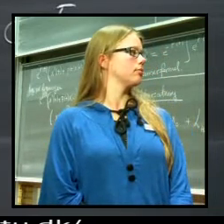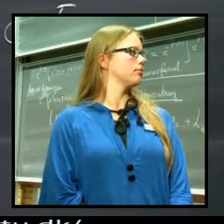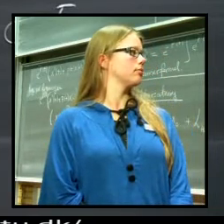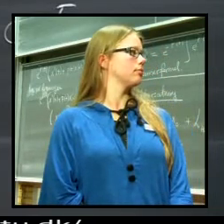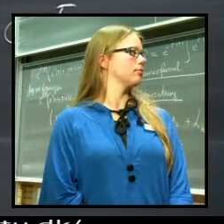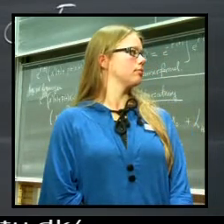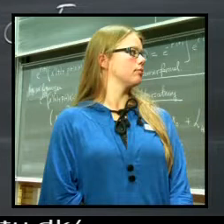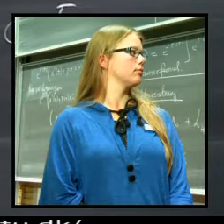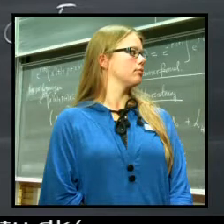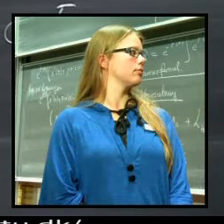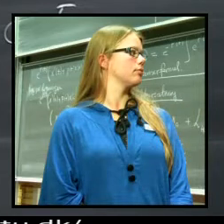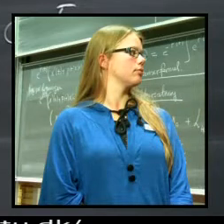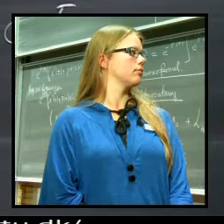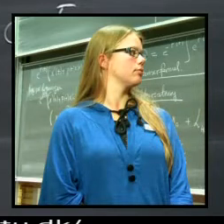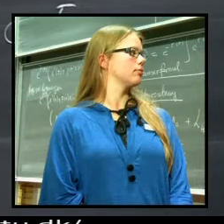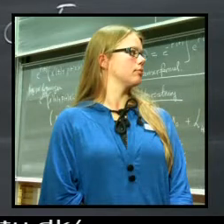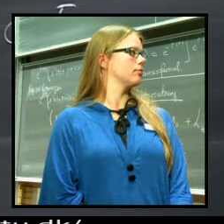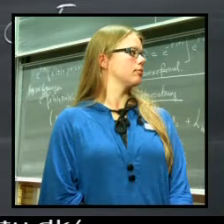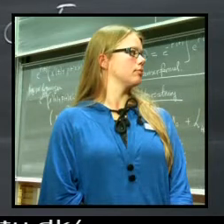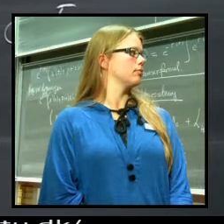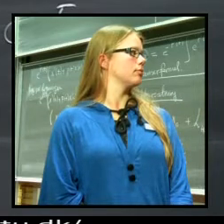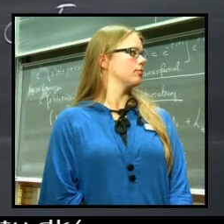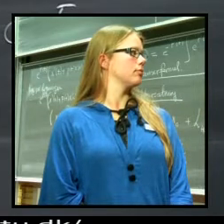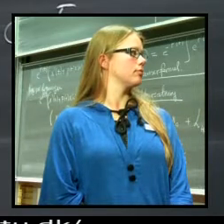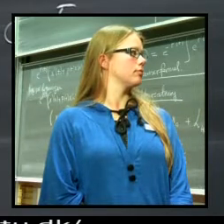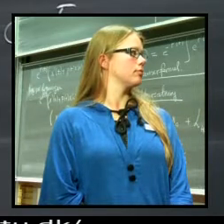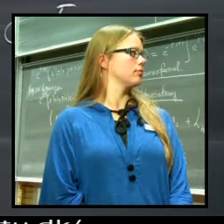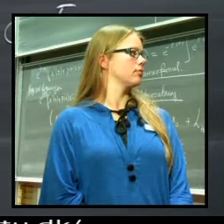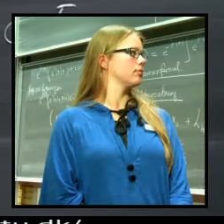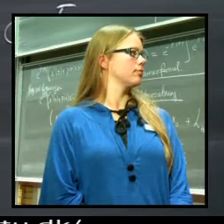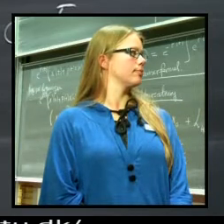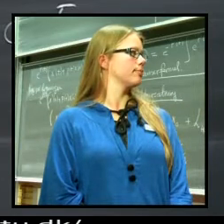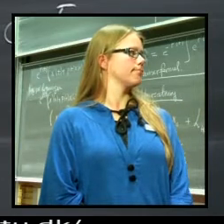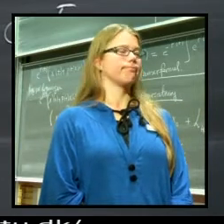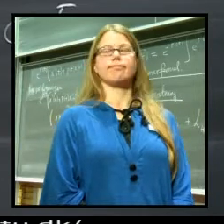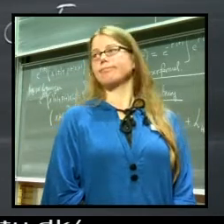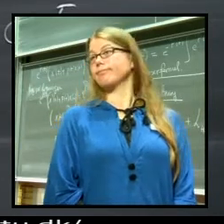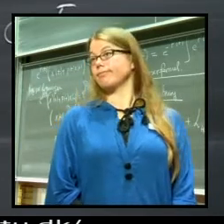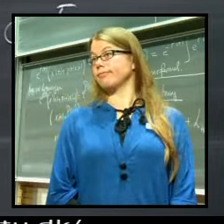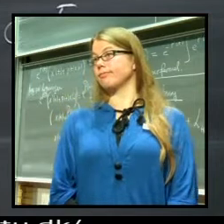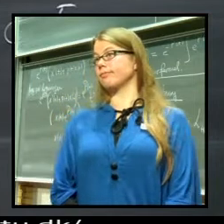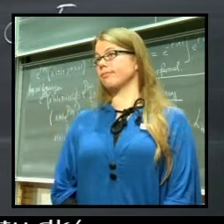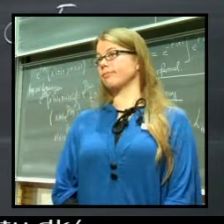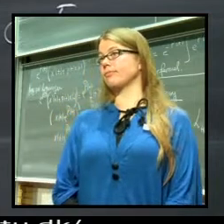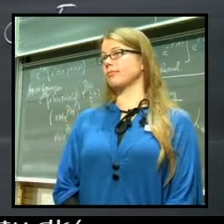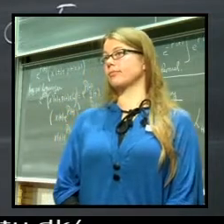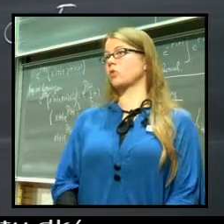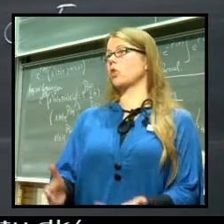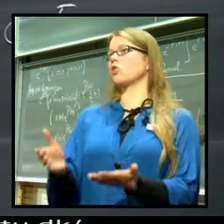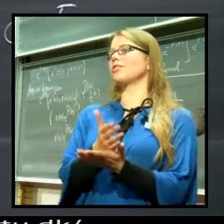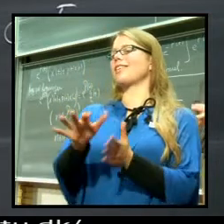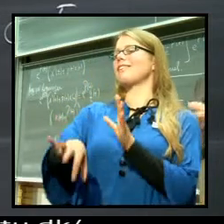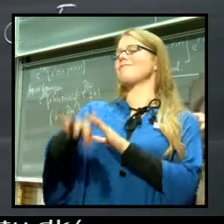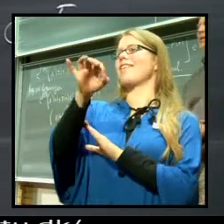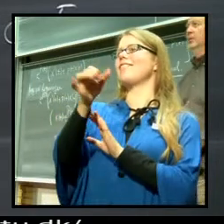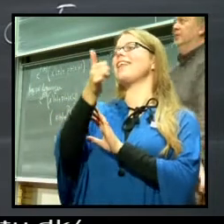og så vores c, den var så 5/2, gange t, og husk, t t skal være større end 0. Så nu har man pillet en bestemt løsning ud.